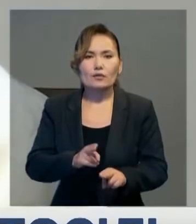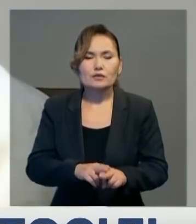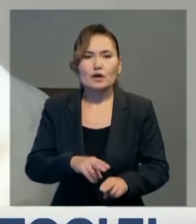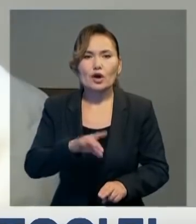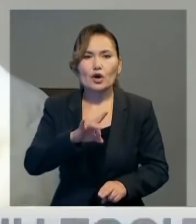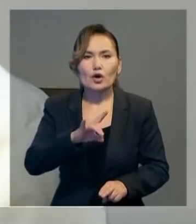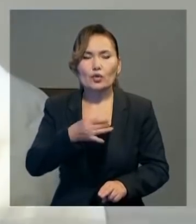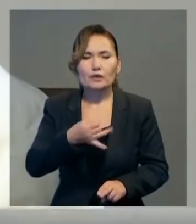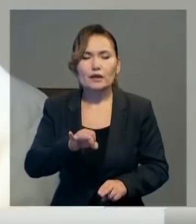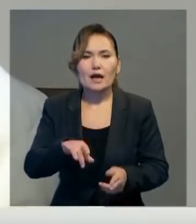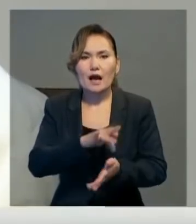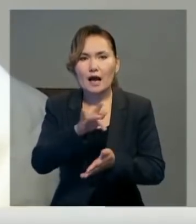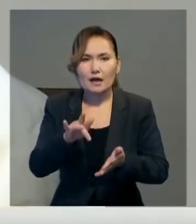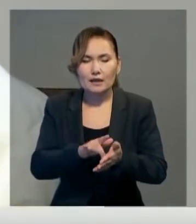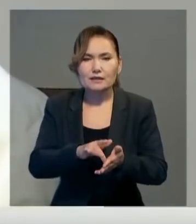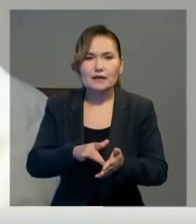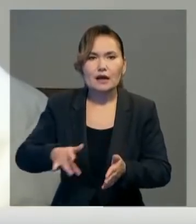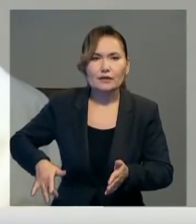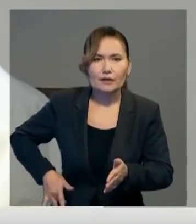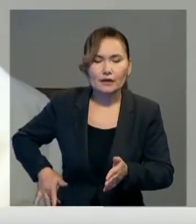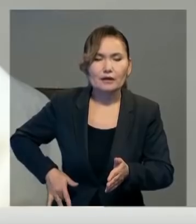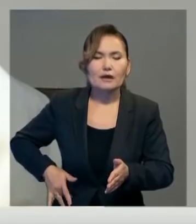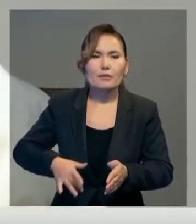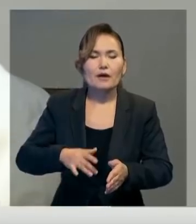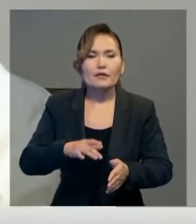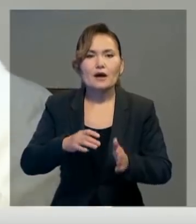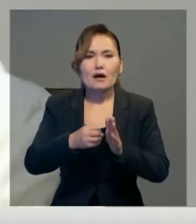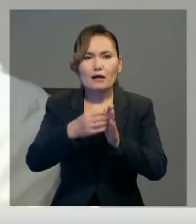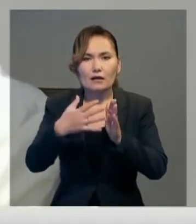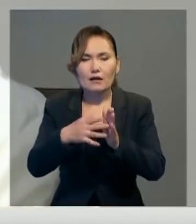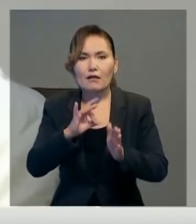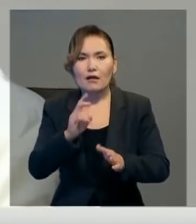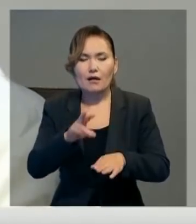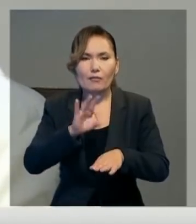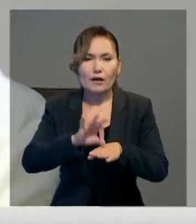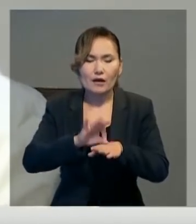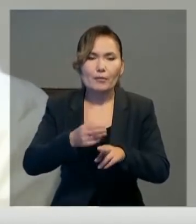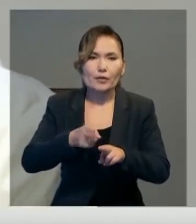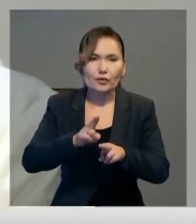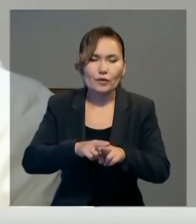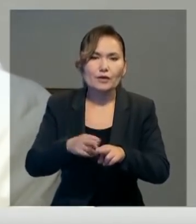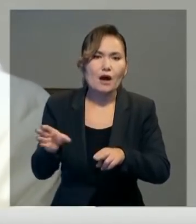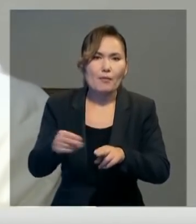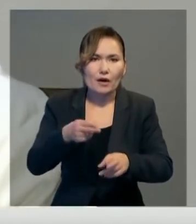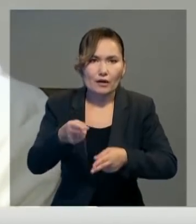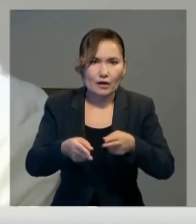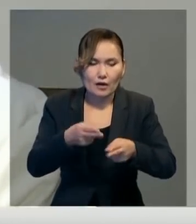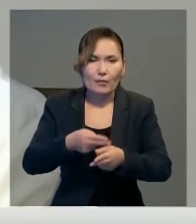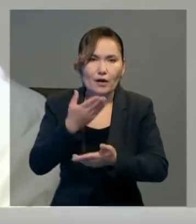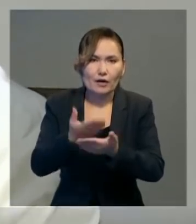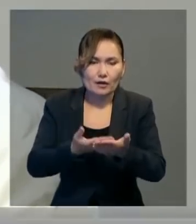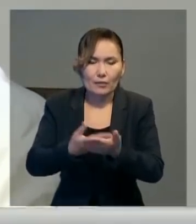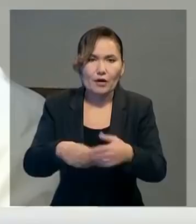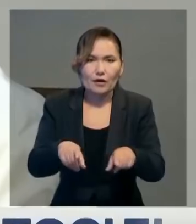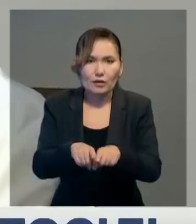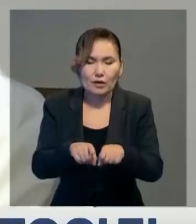сатыдағы бауыр ісігіндегі метастазы бар науқастарға и таргетті ем, и химиоэмболизациялық емді екеуін